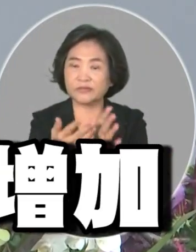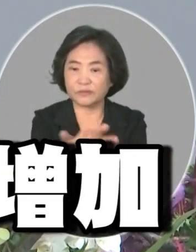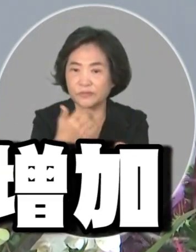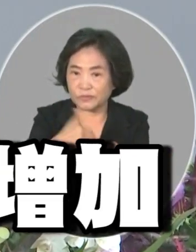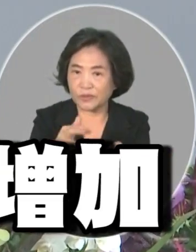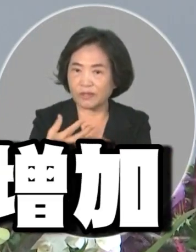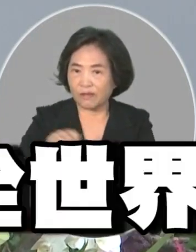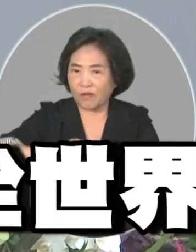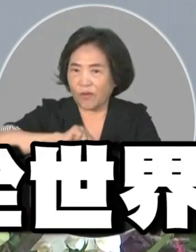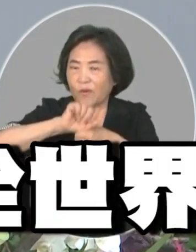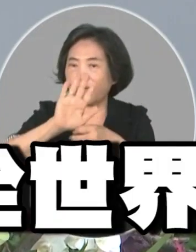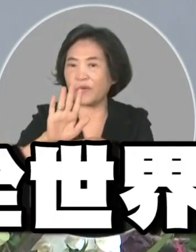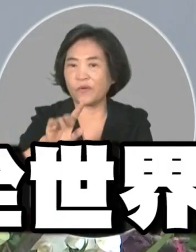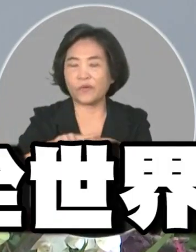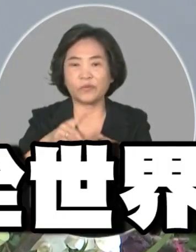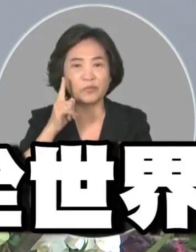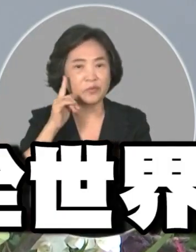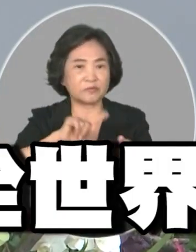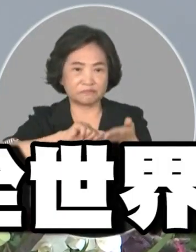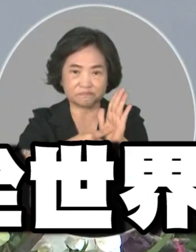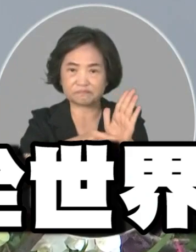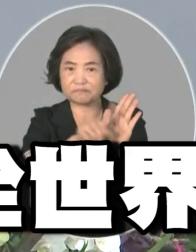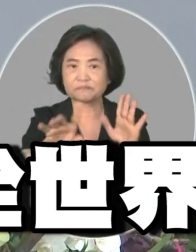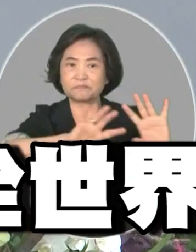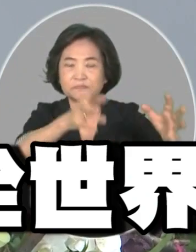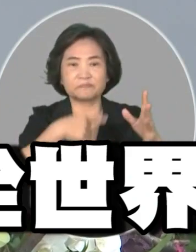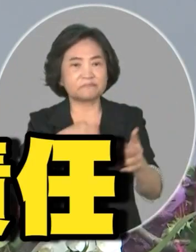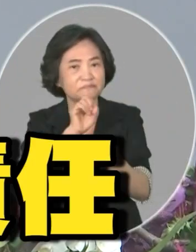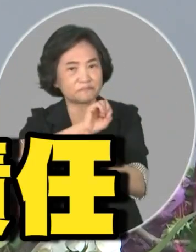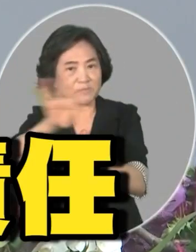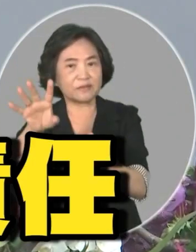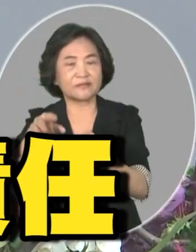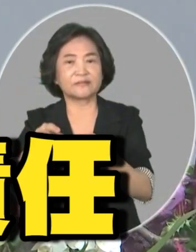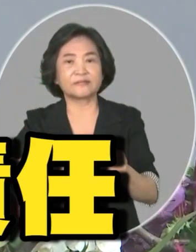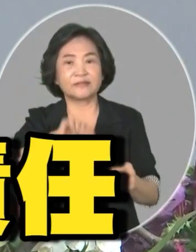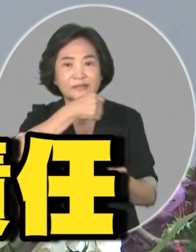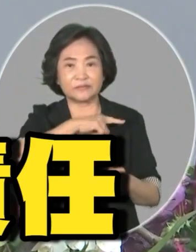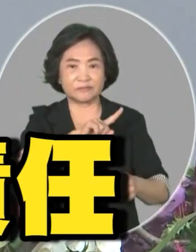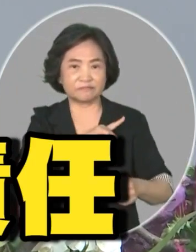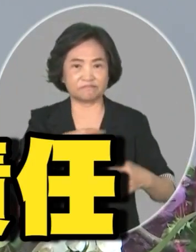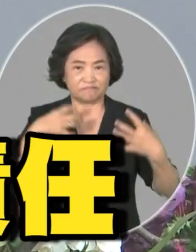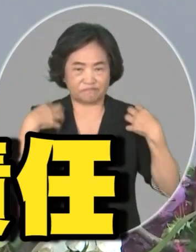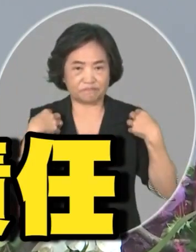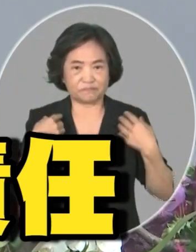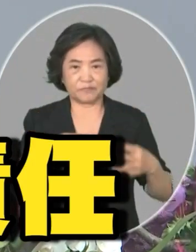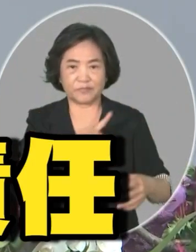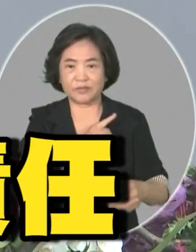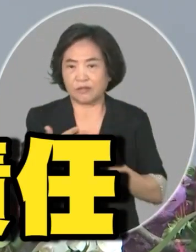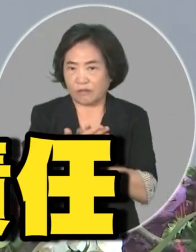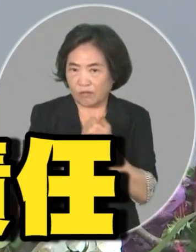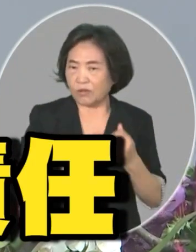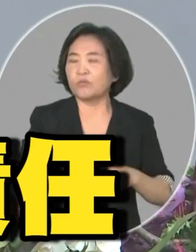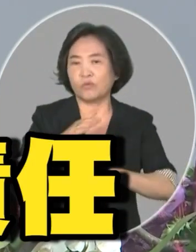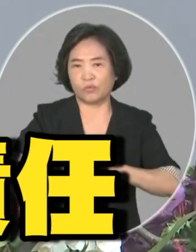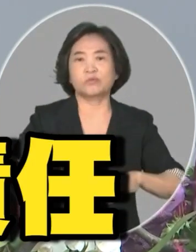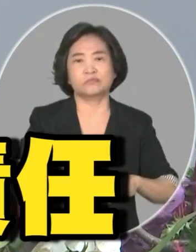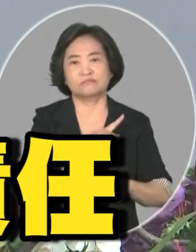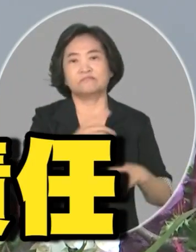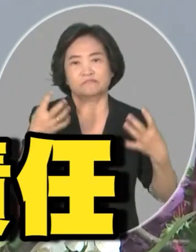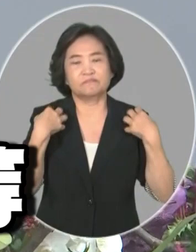增加。我们用行动告诉全世界，台湾会挑起自我防卫的责